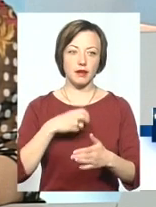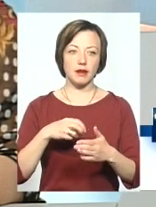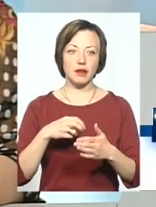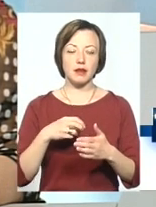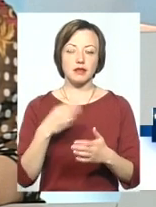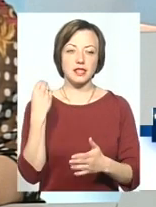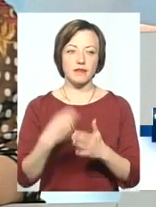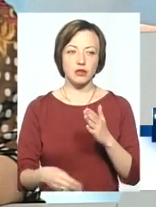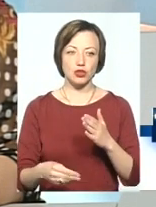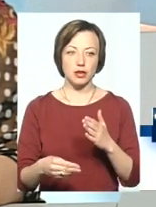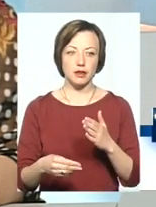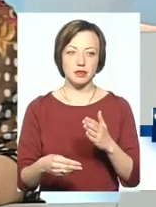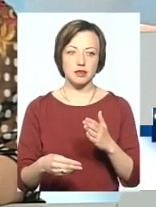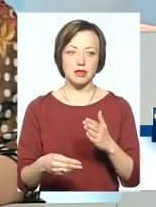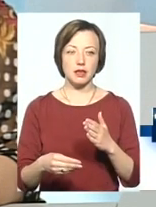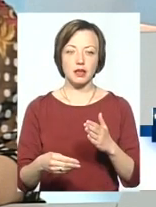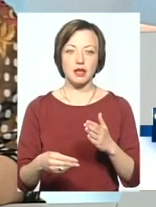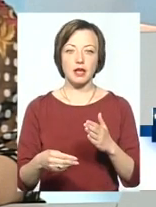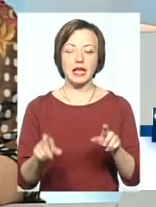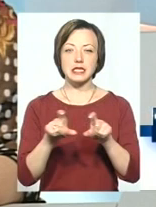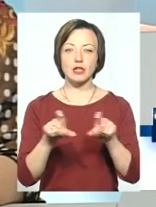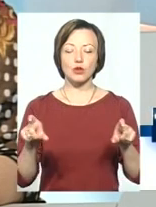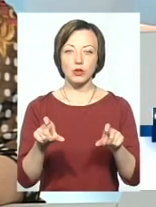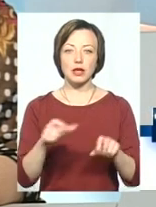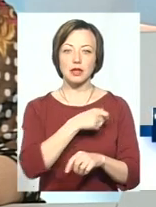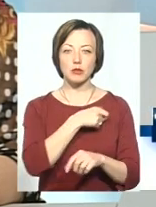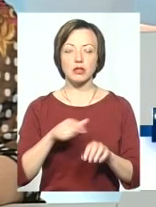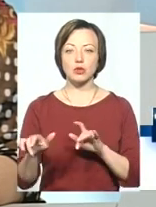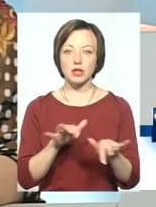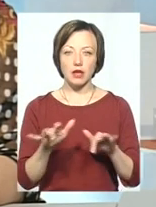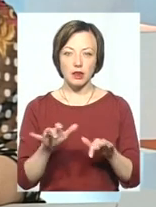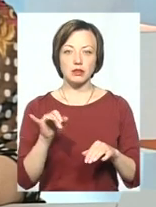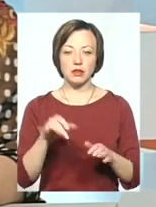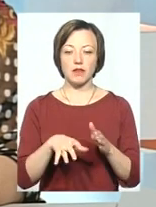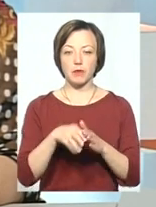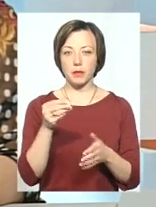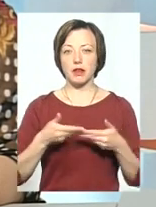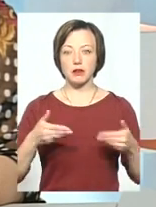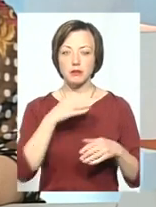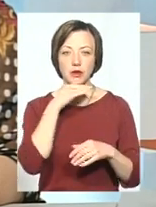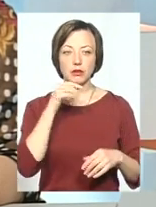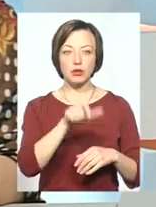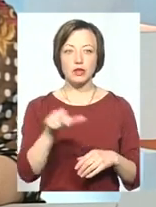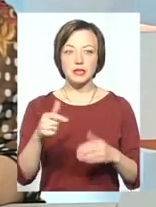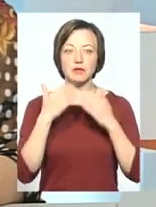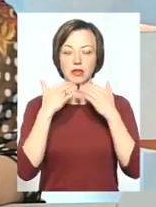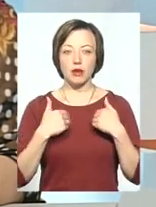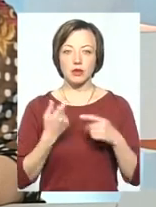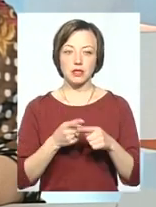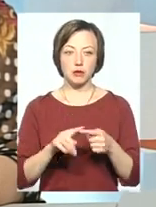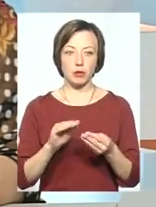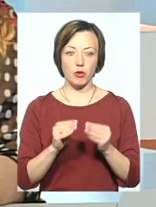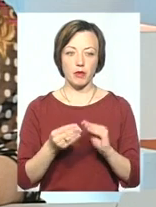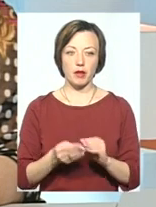зневажається інститут депутатської діяльності. От от і за нас голосували багато людей, які звертаються з цею з цими